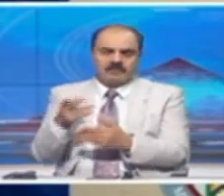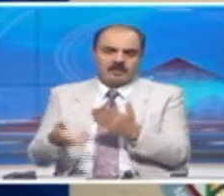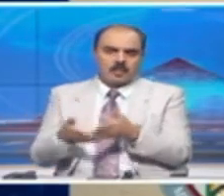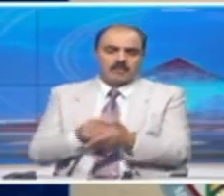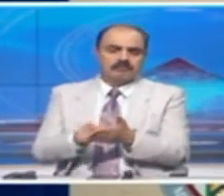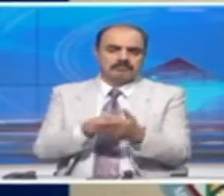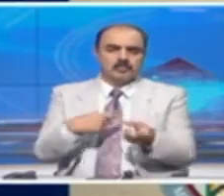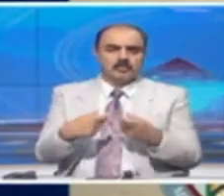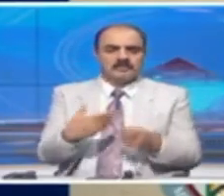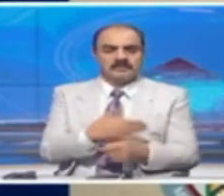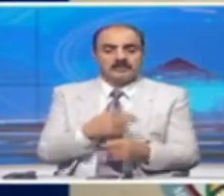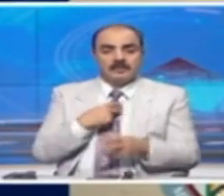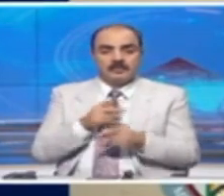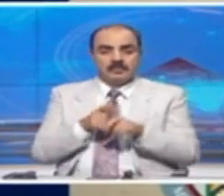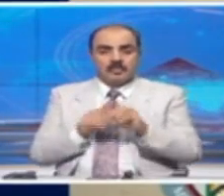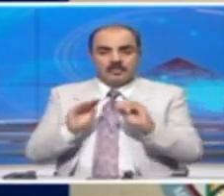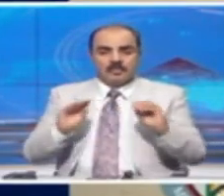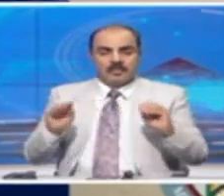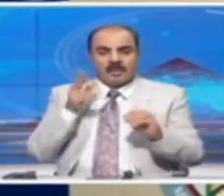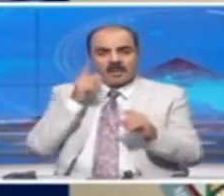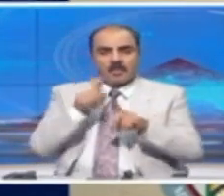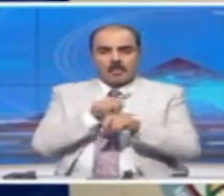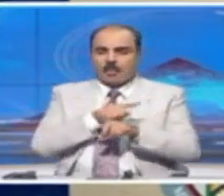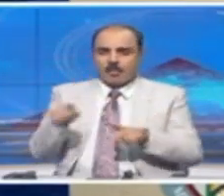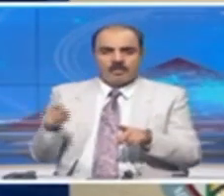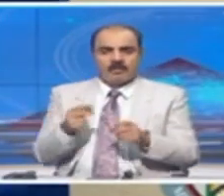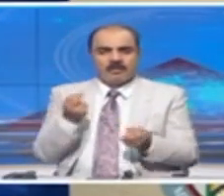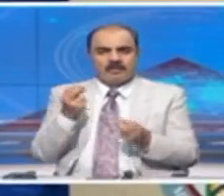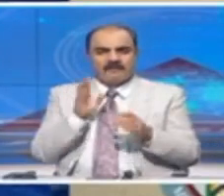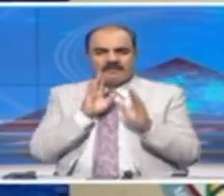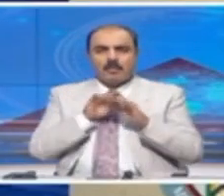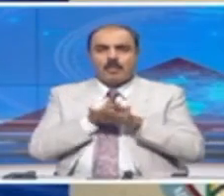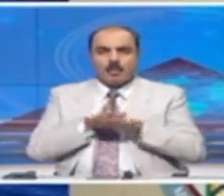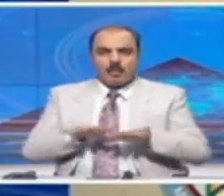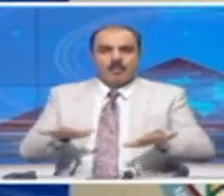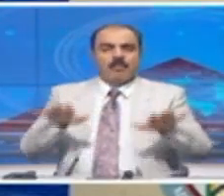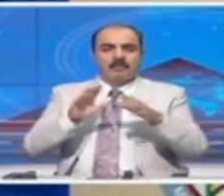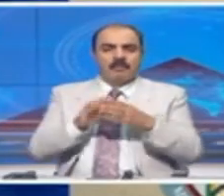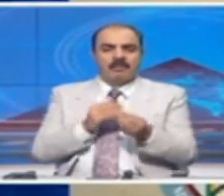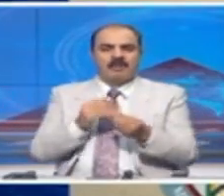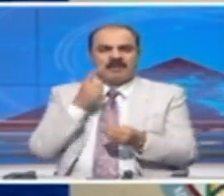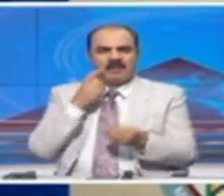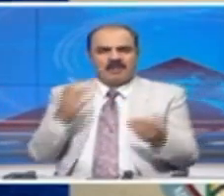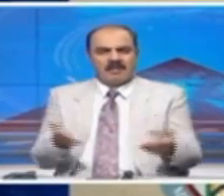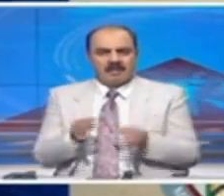نظام ECI. ونشد مجلس الوزراء وسائل الإعلام المختلفة ومرتادي مواقع التواصل